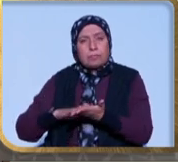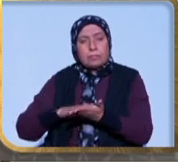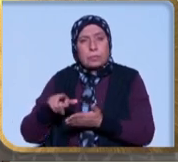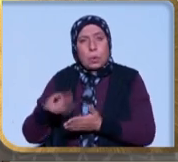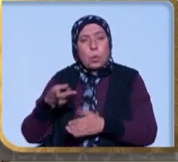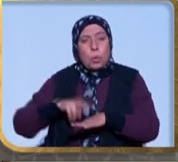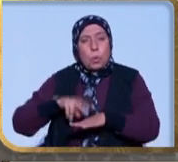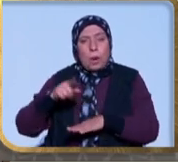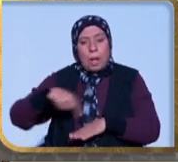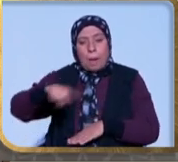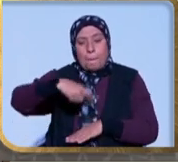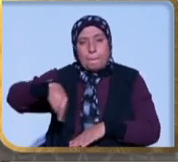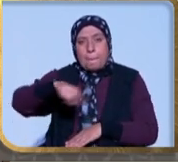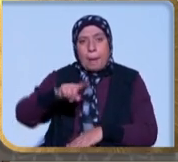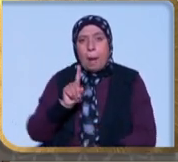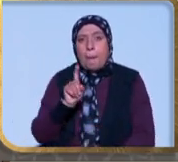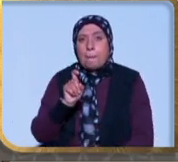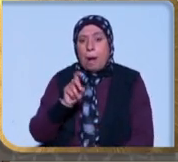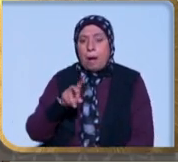وبئر